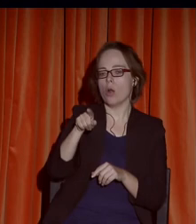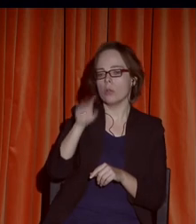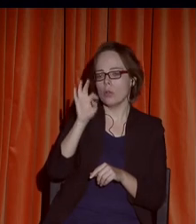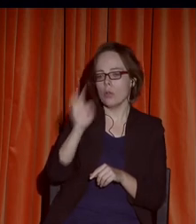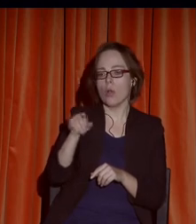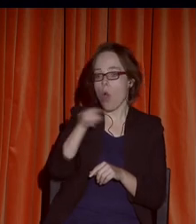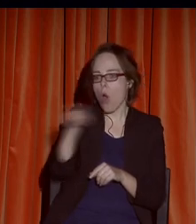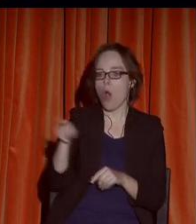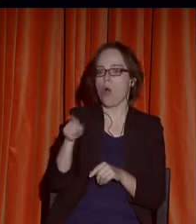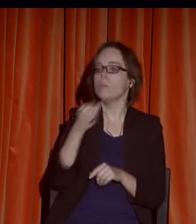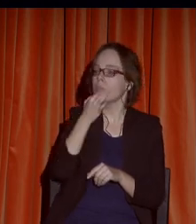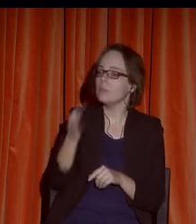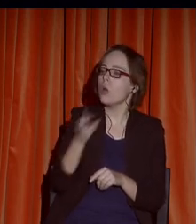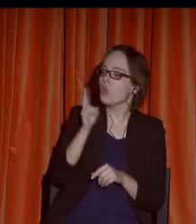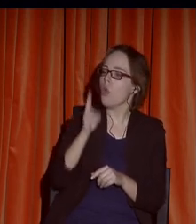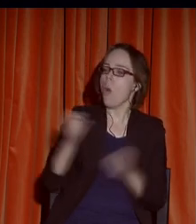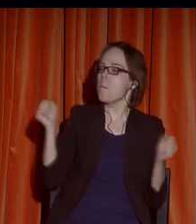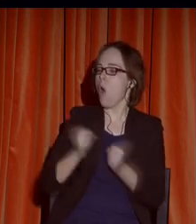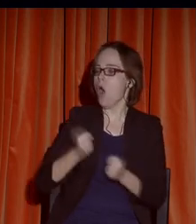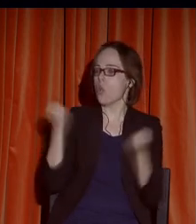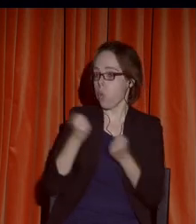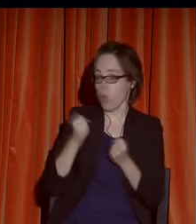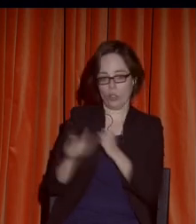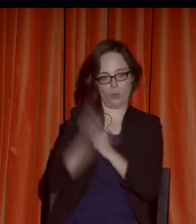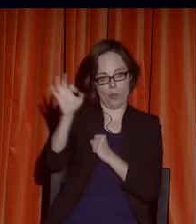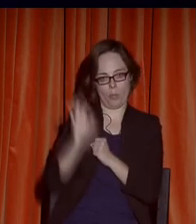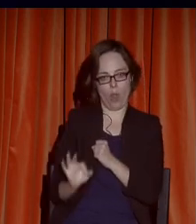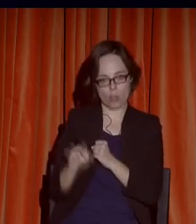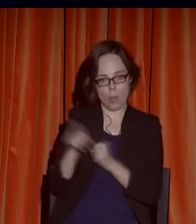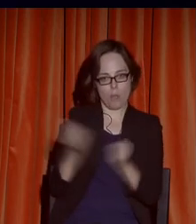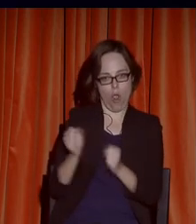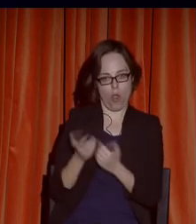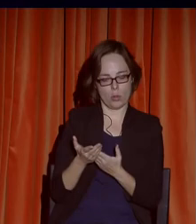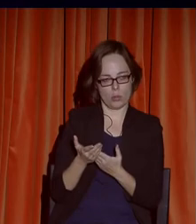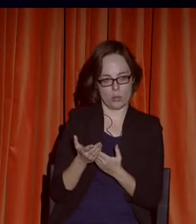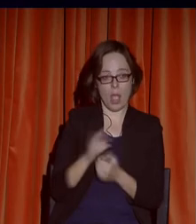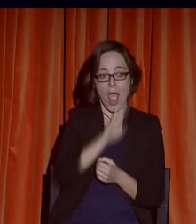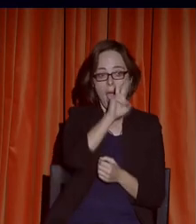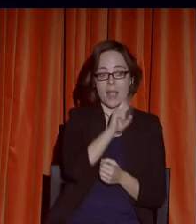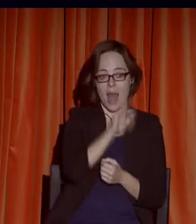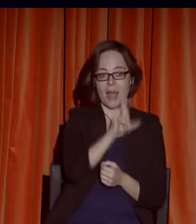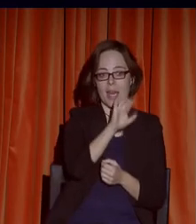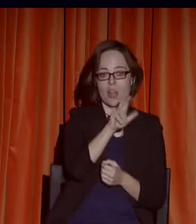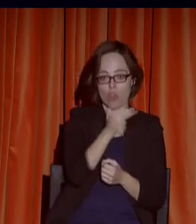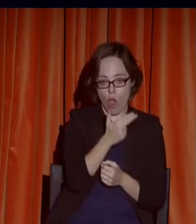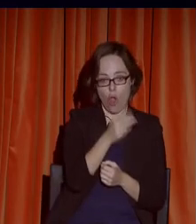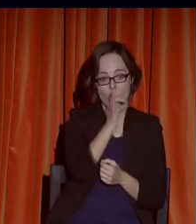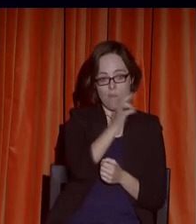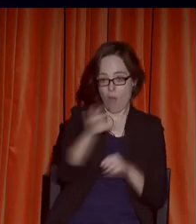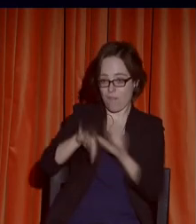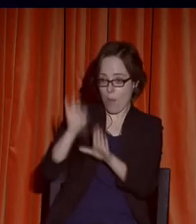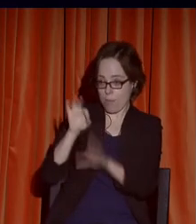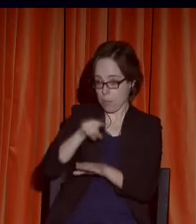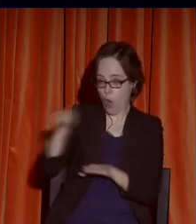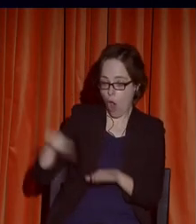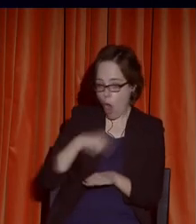poziom strachu przed tymi zagrożeniami, było 70%. U Hillary Clinton było ich mniej niż 40%.